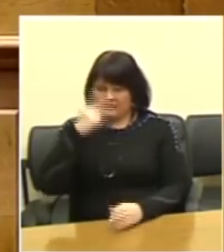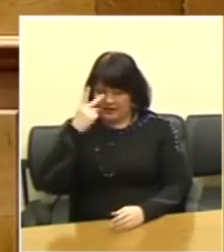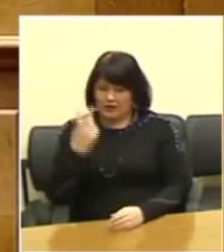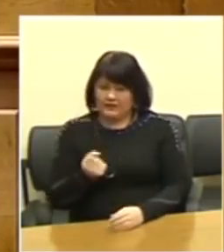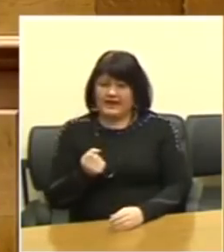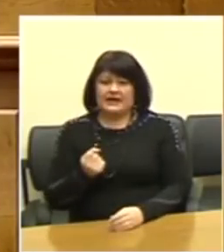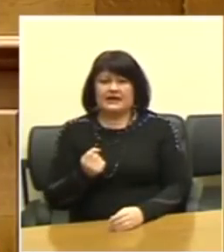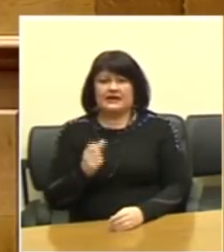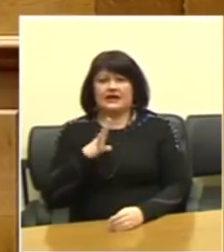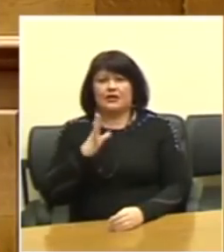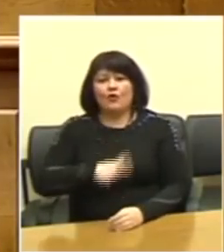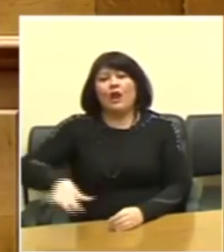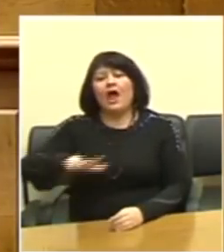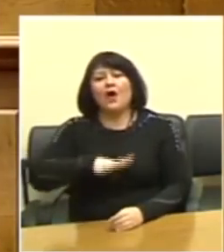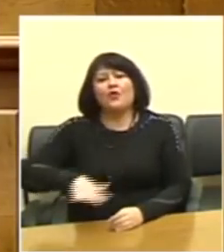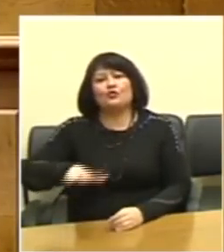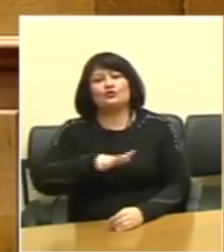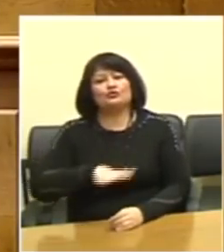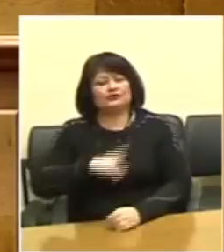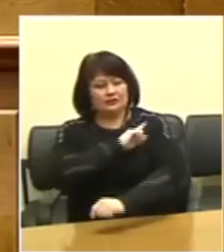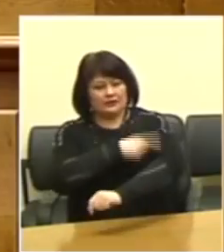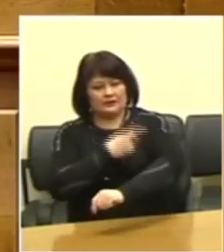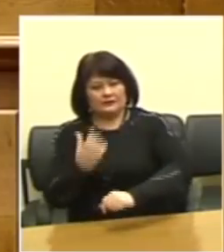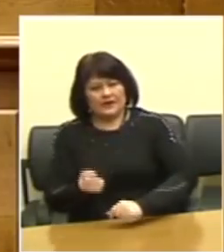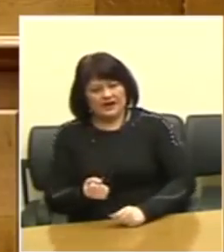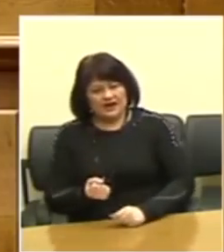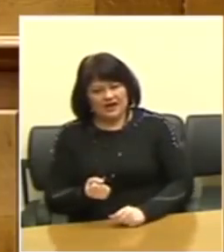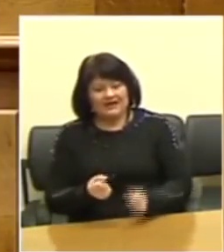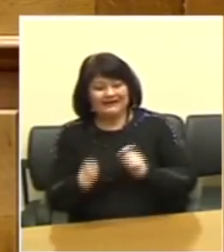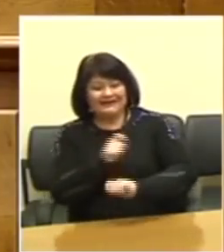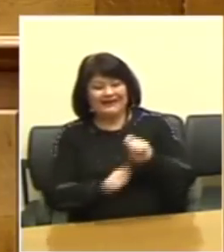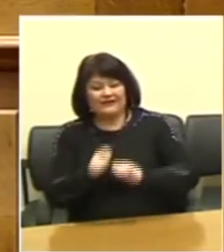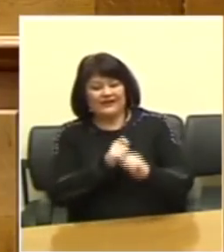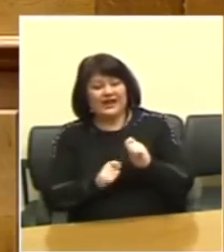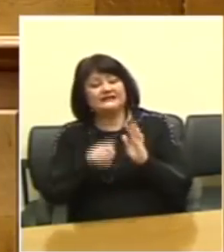δικαίωμα, αλλά έχει και τη δύναμη να διαμορφώσει τις